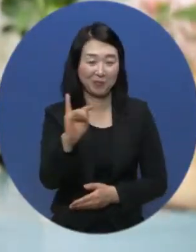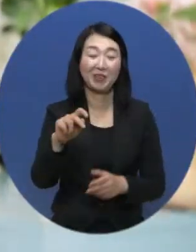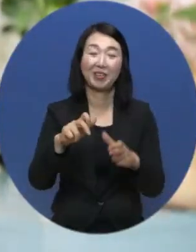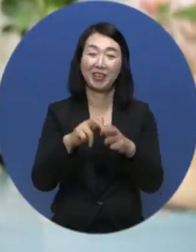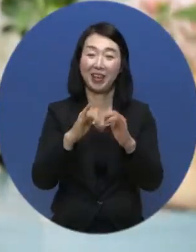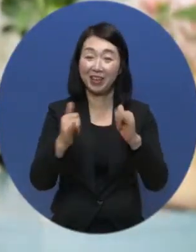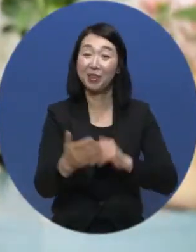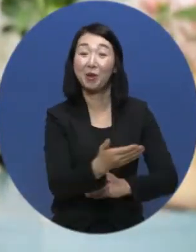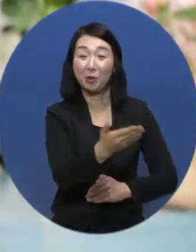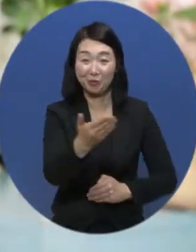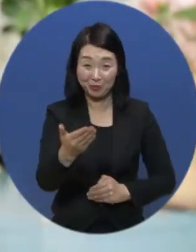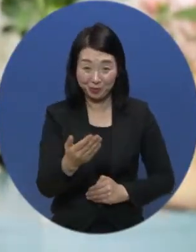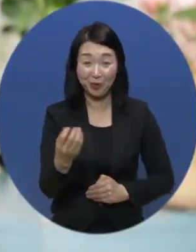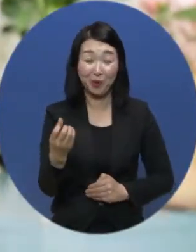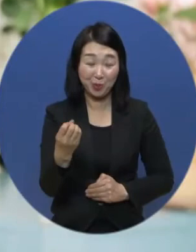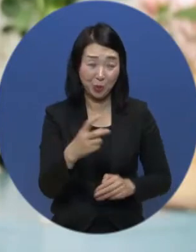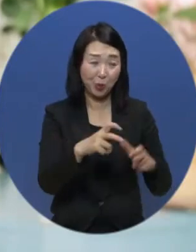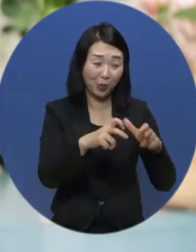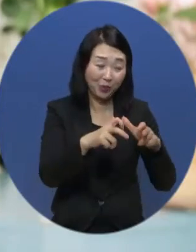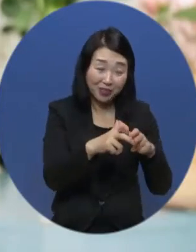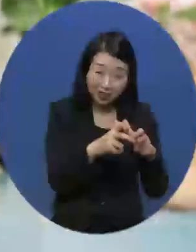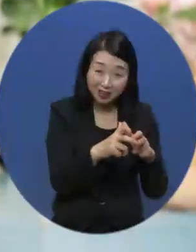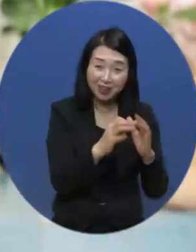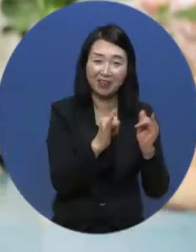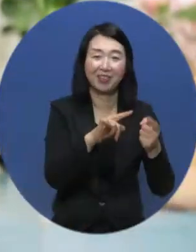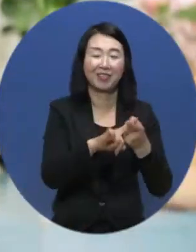좀 장애나 장애인에 대해서 한 번쯤